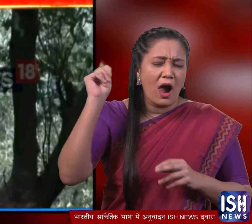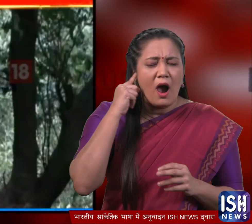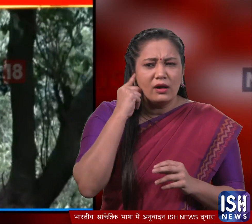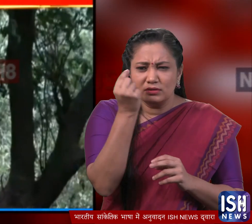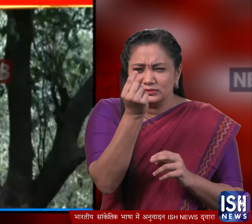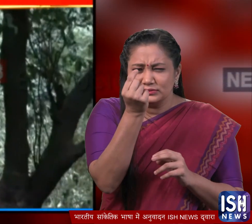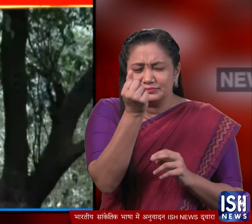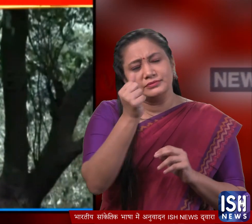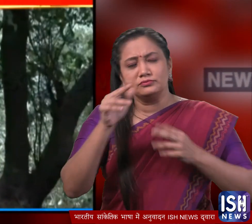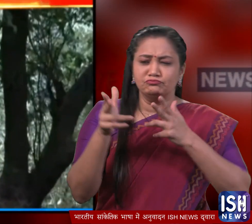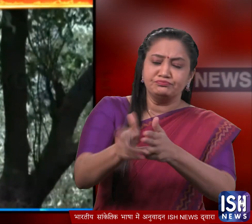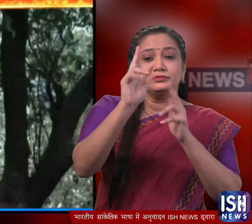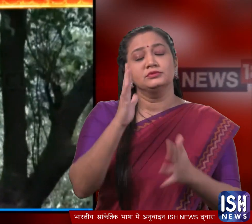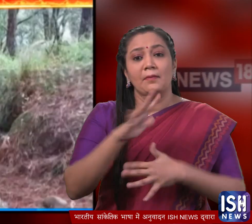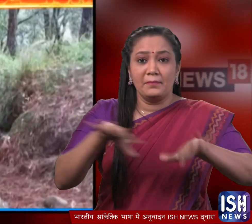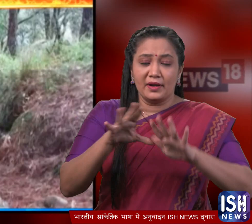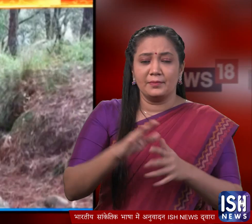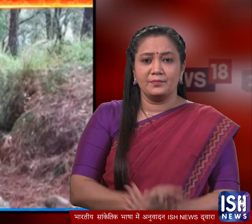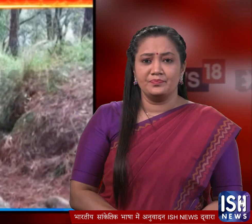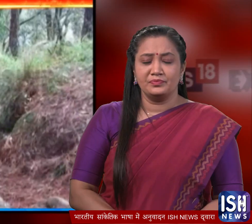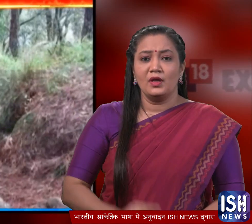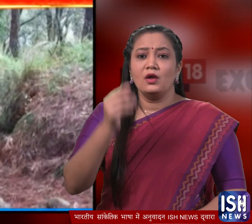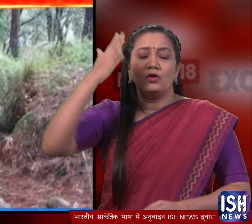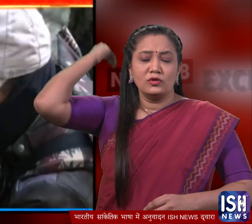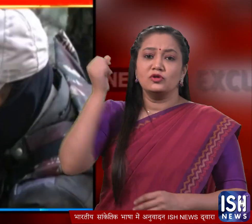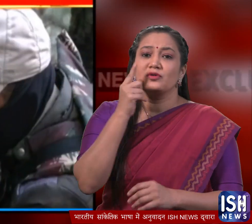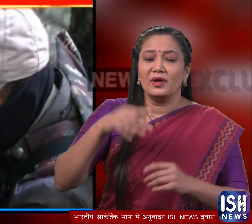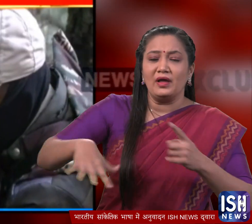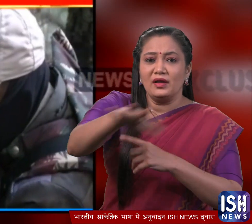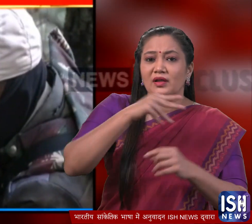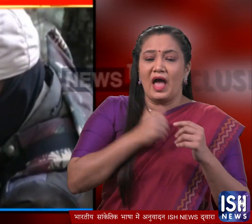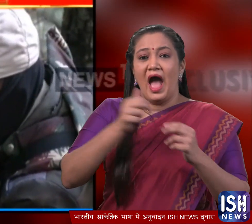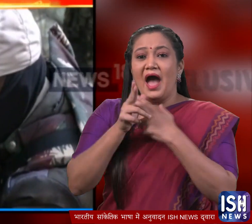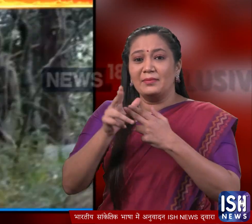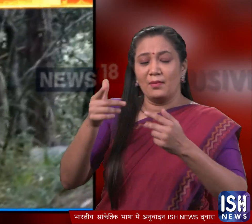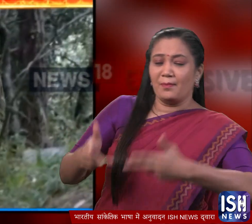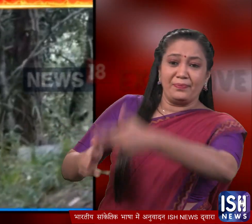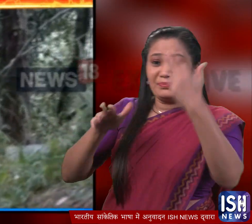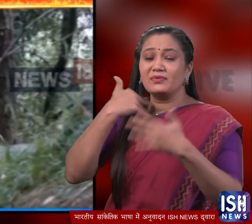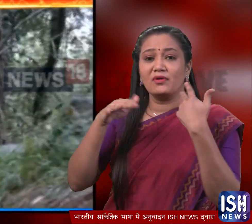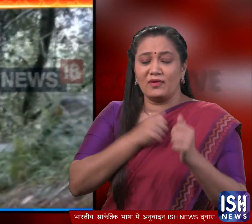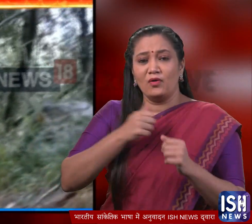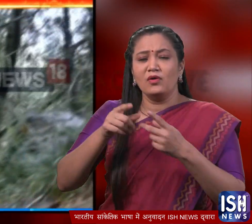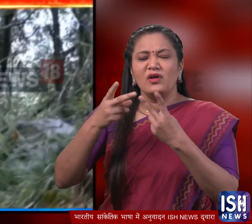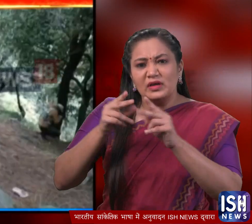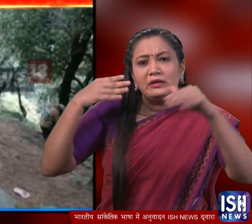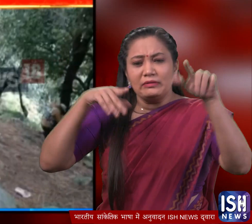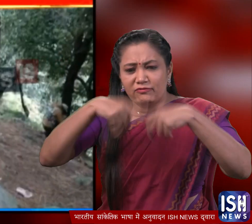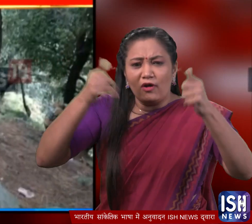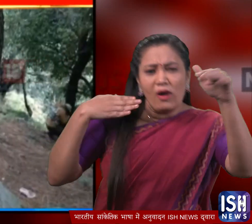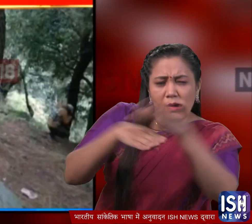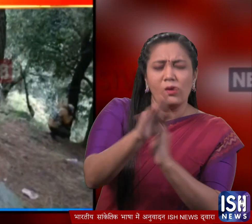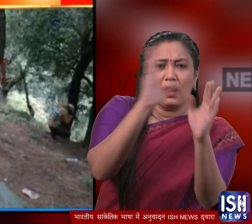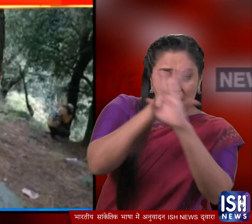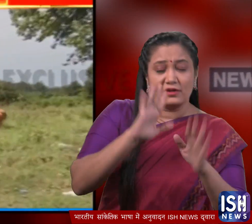आहट मिलने का मुस्तैदी से इंतजार करते दिखे। बीते सोमवार को डेरा की गली में सेना की टुकड़ी पर हमले के बाद आतंकी जान बचाने के लिए इसी